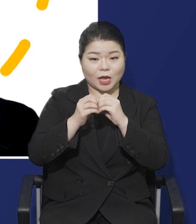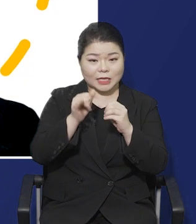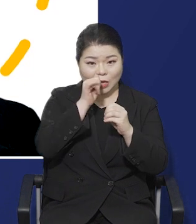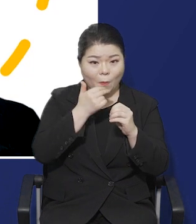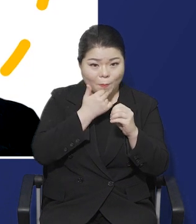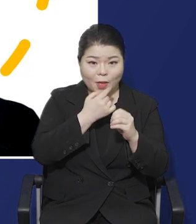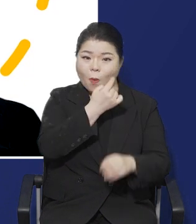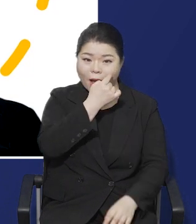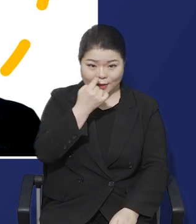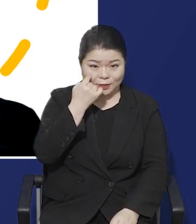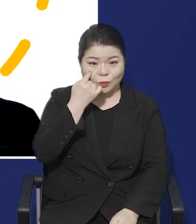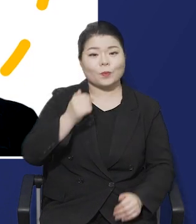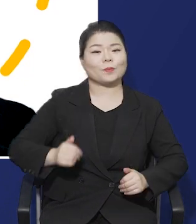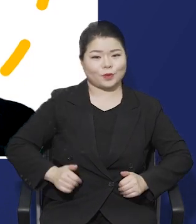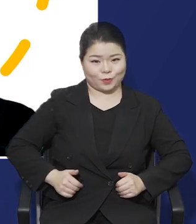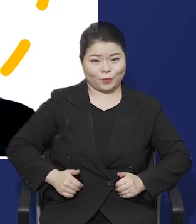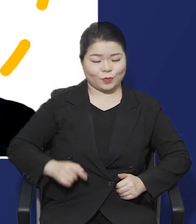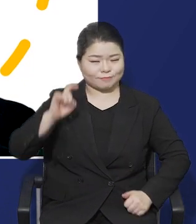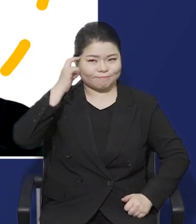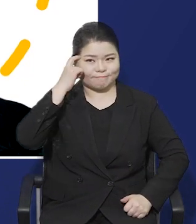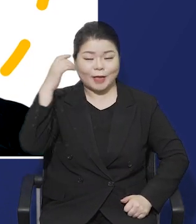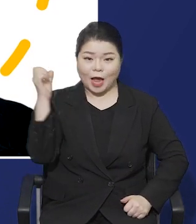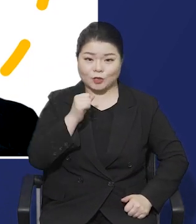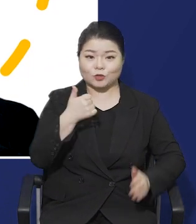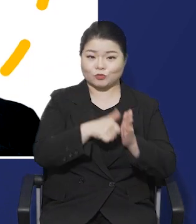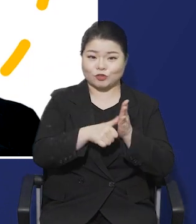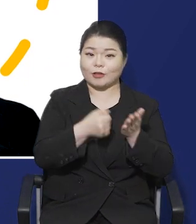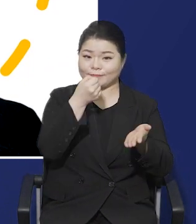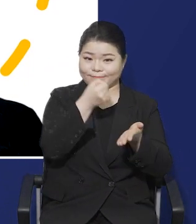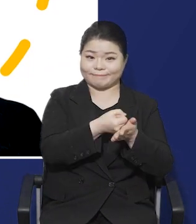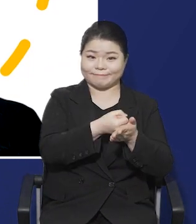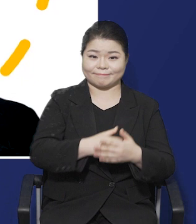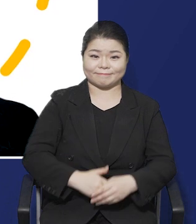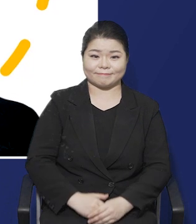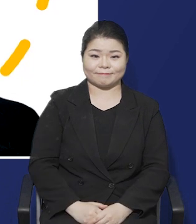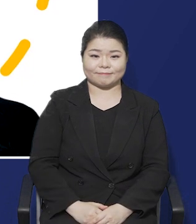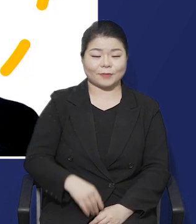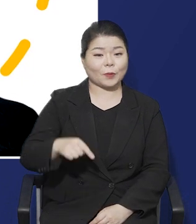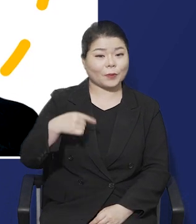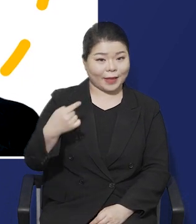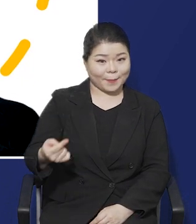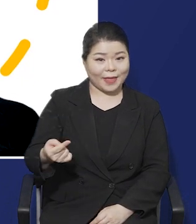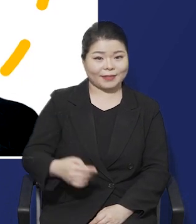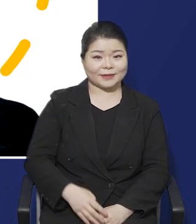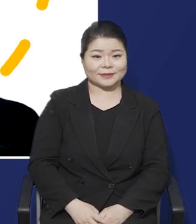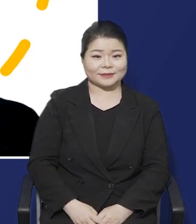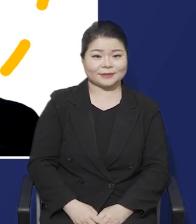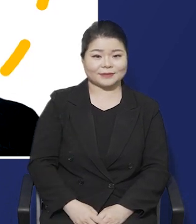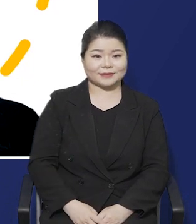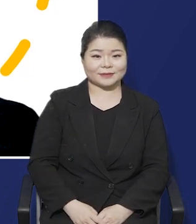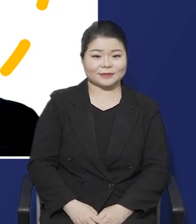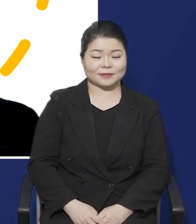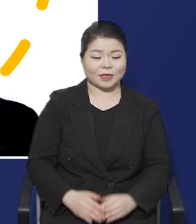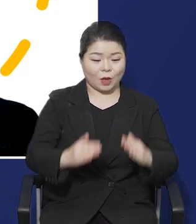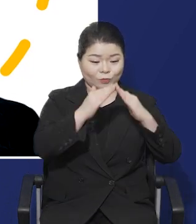있는지 없는지, 뭐 이러한 다양한 것들을 고려를 해서 전시품을 결정을 해야 됩니다. 그리고 마지막으로 부스